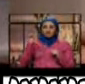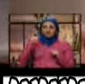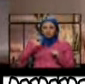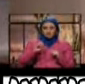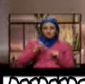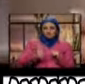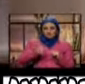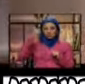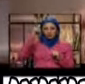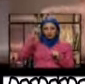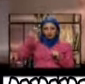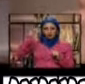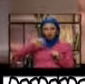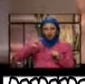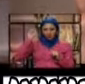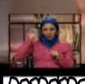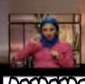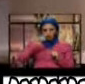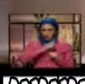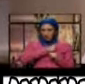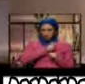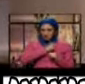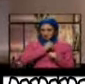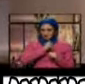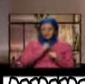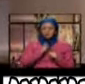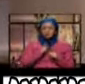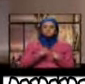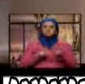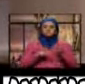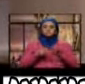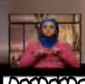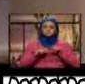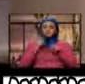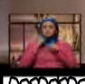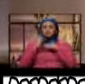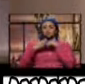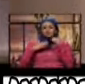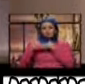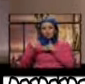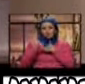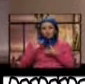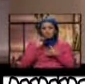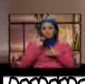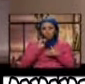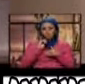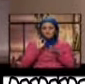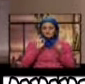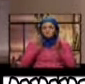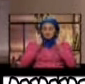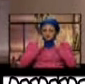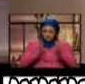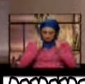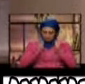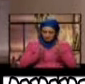الله. فالمساله بهذا المنطق، فهي حكايه رصيد ولا مش رصيد. فالعبد سبحان الله